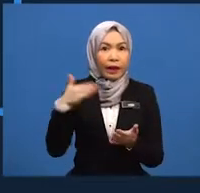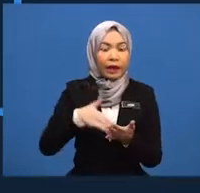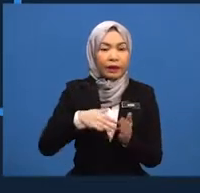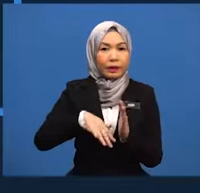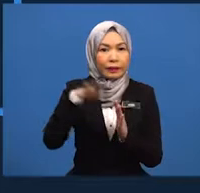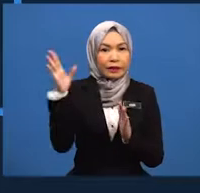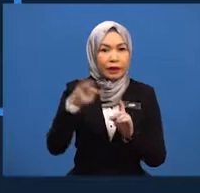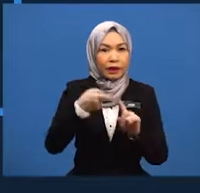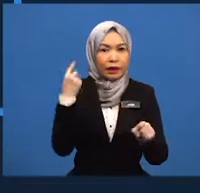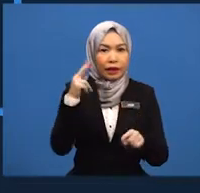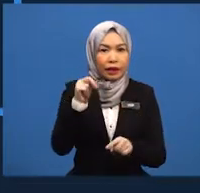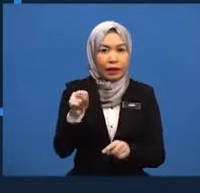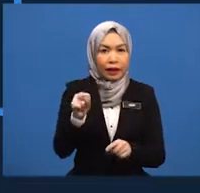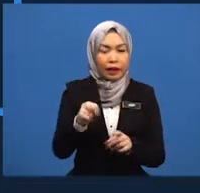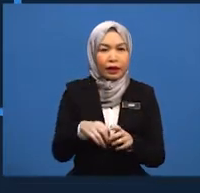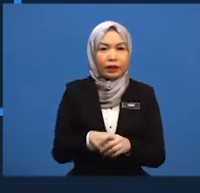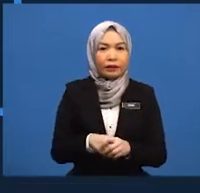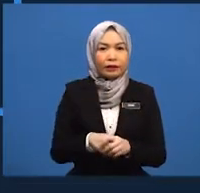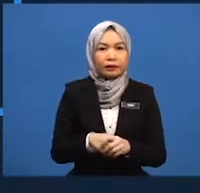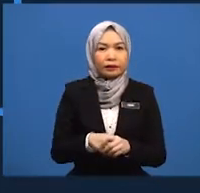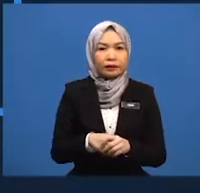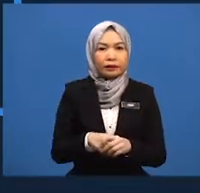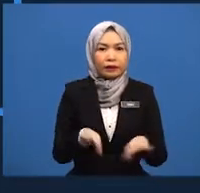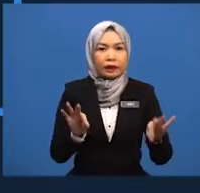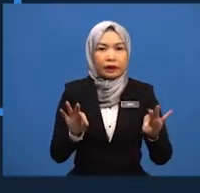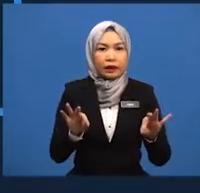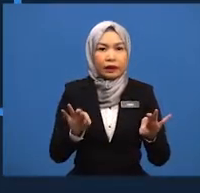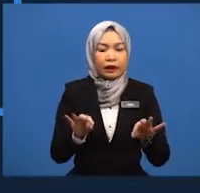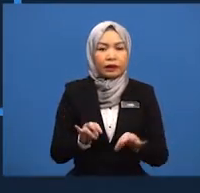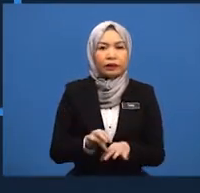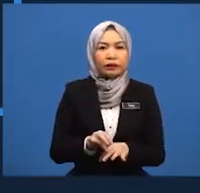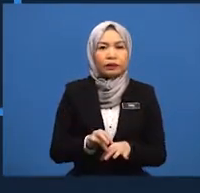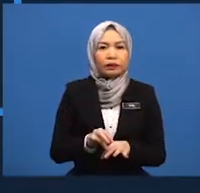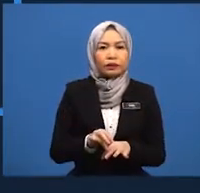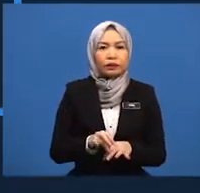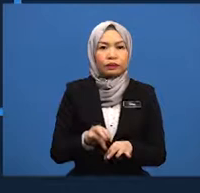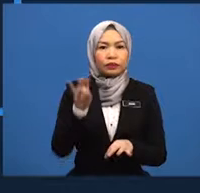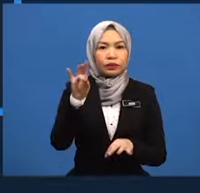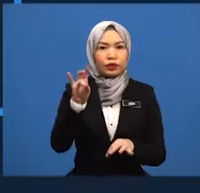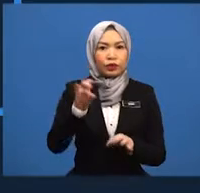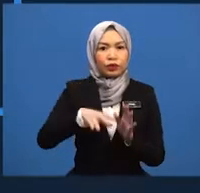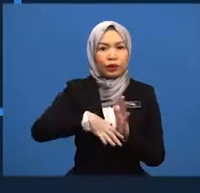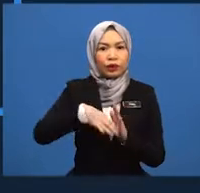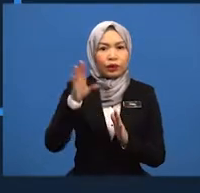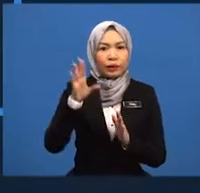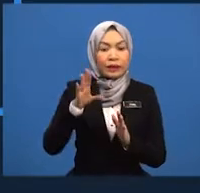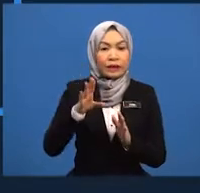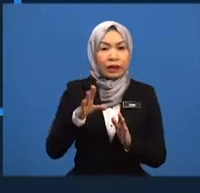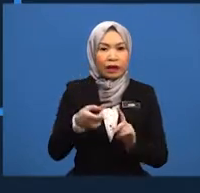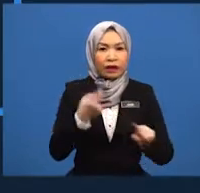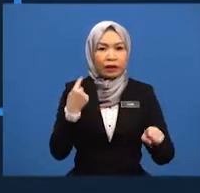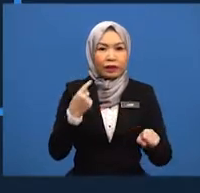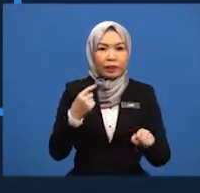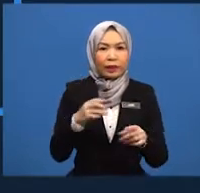N? Adakah 7 lebih besar daripada 7? Jika ya,